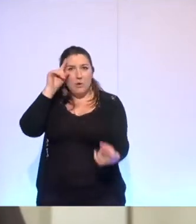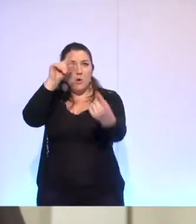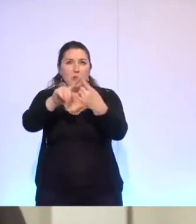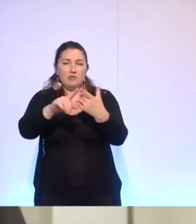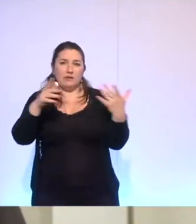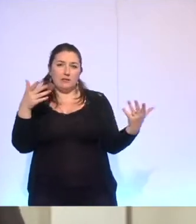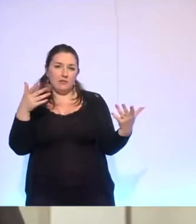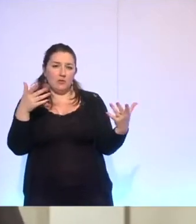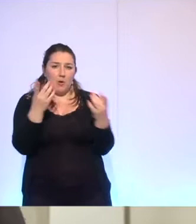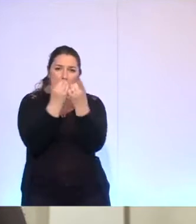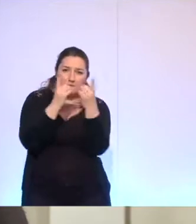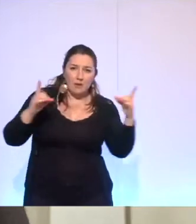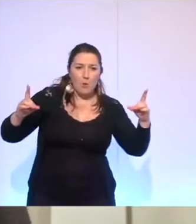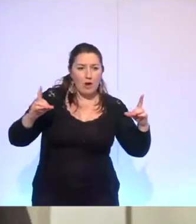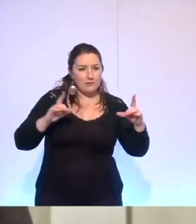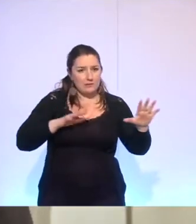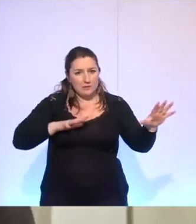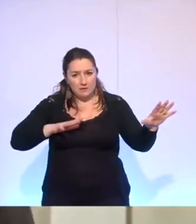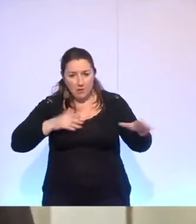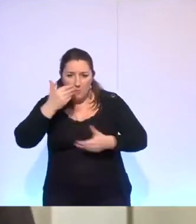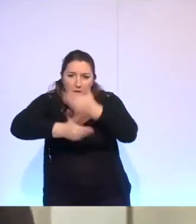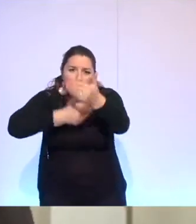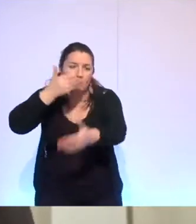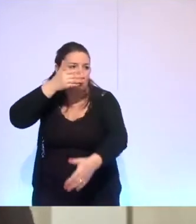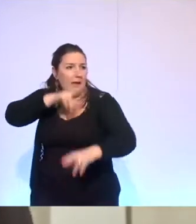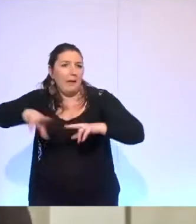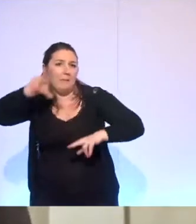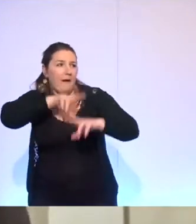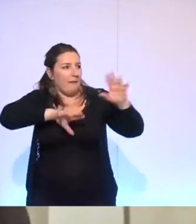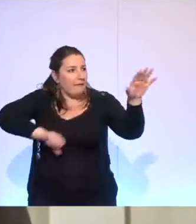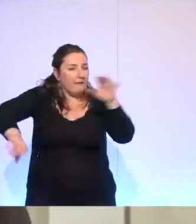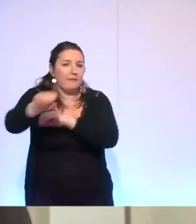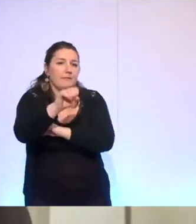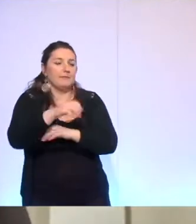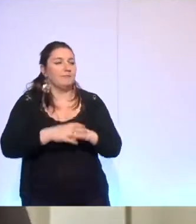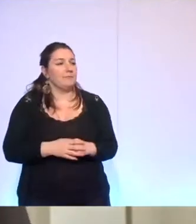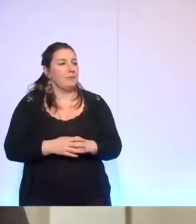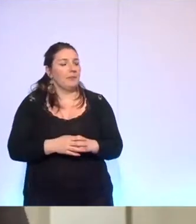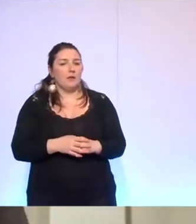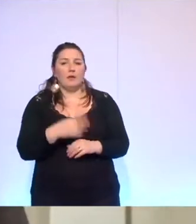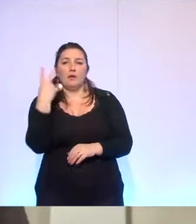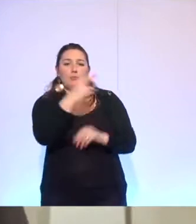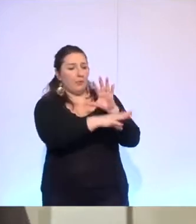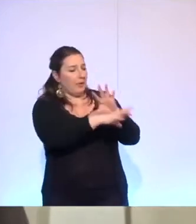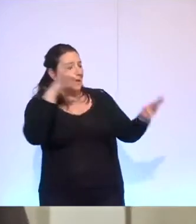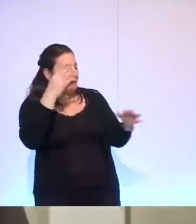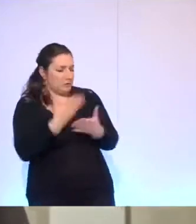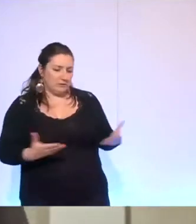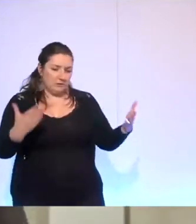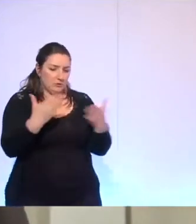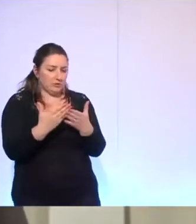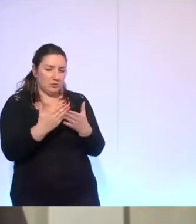Il n'en demeure pas moins que les conditions de votre élection doivent aussi vous interroger